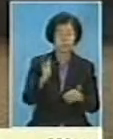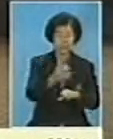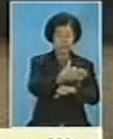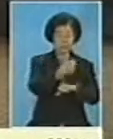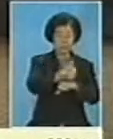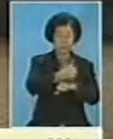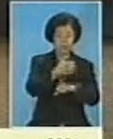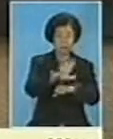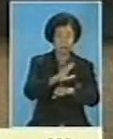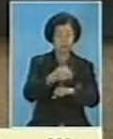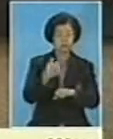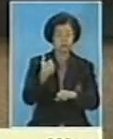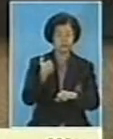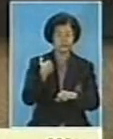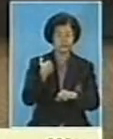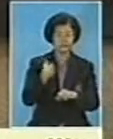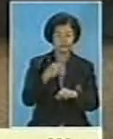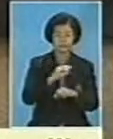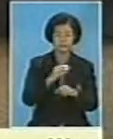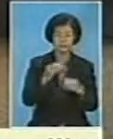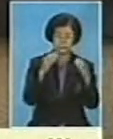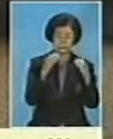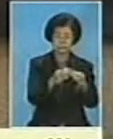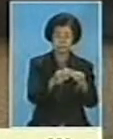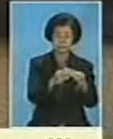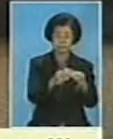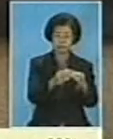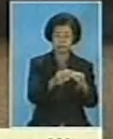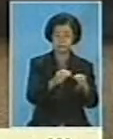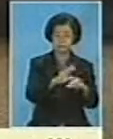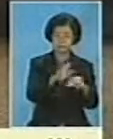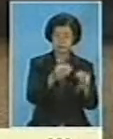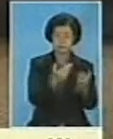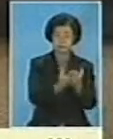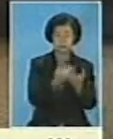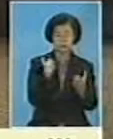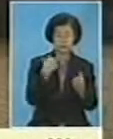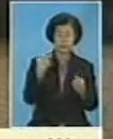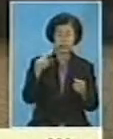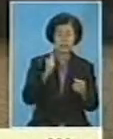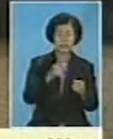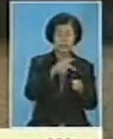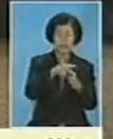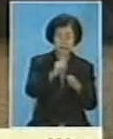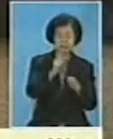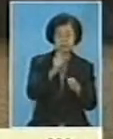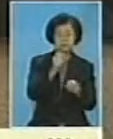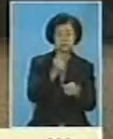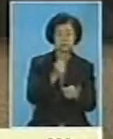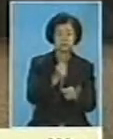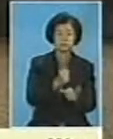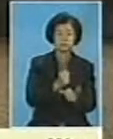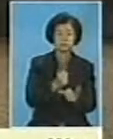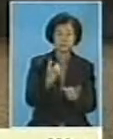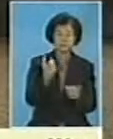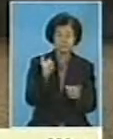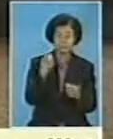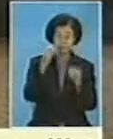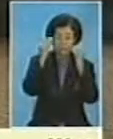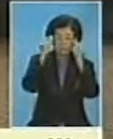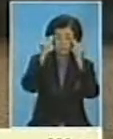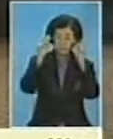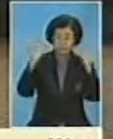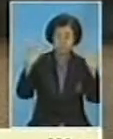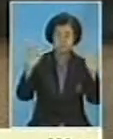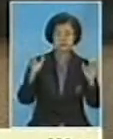แล้วเกือบทั้งคณะยังประกอบไปด้วยข้าราชการประจำที่มีประสบ